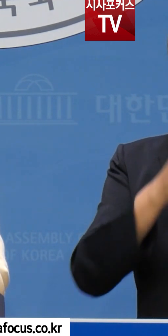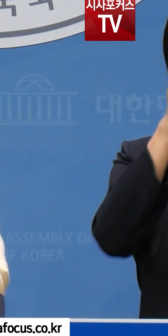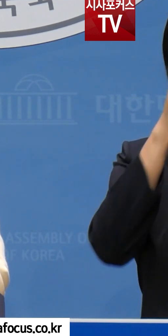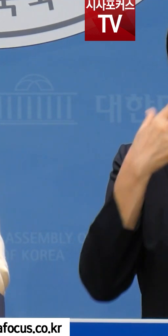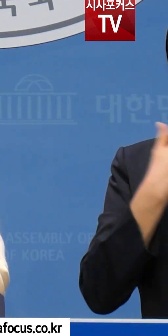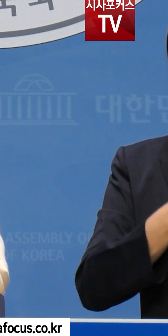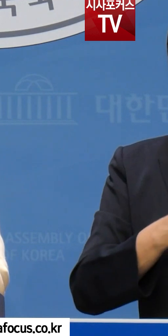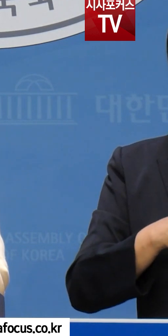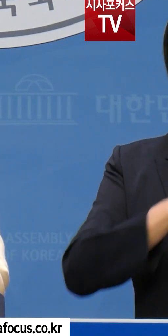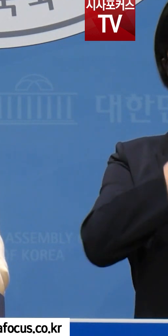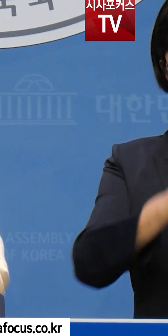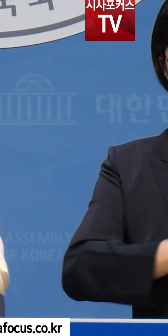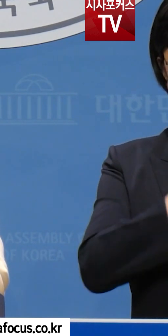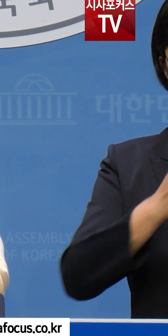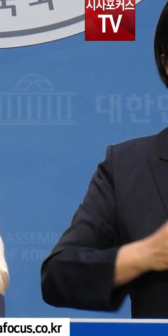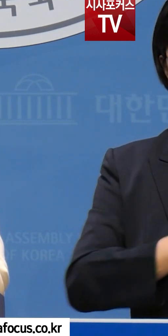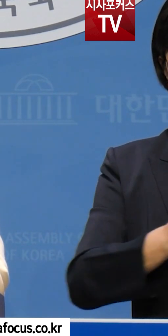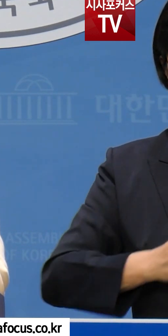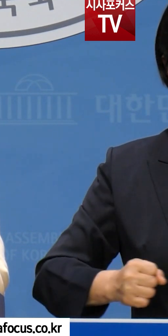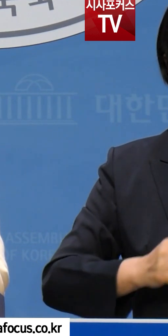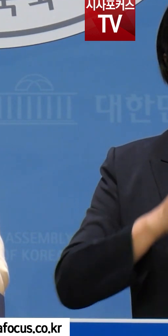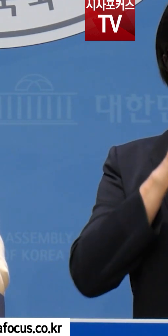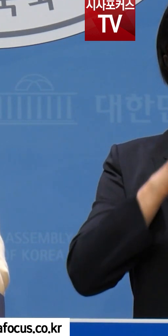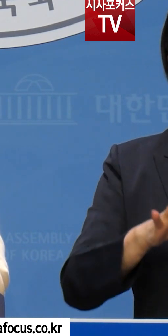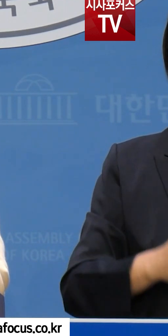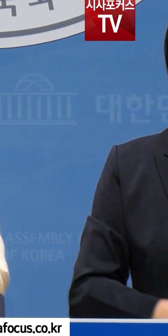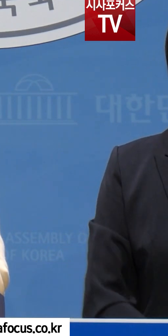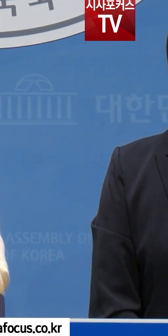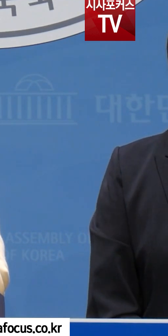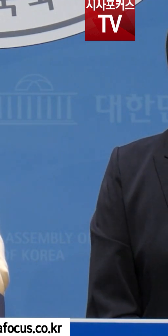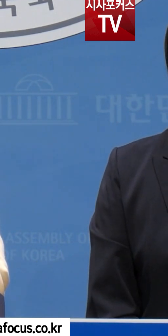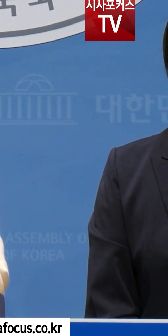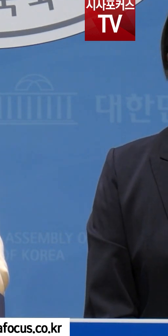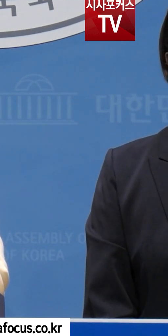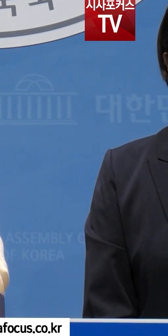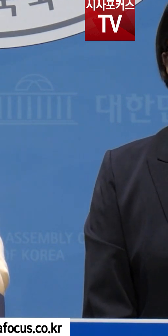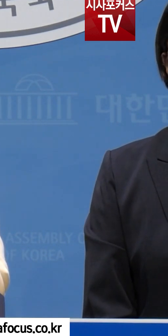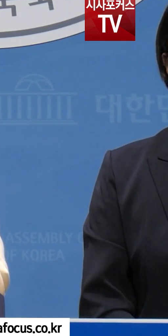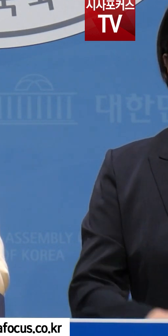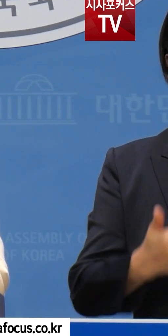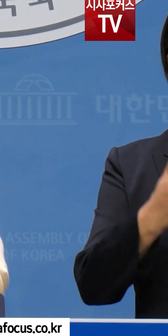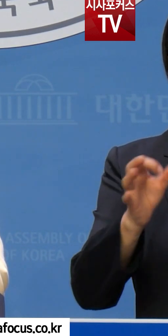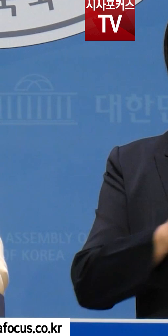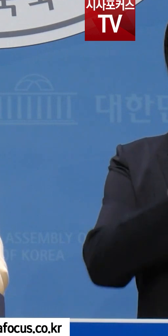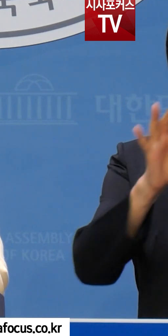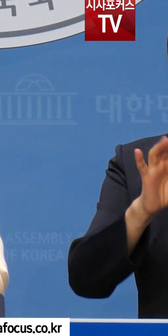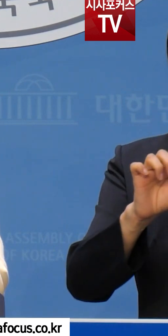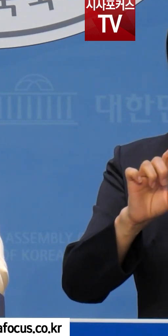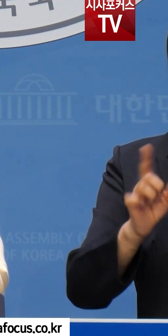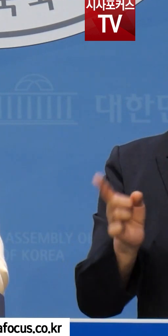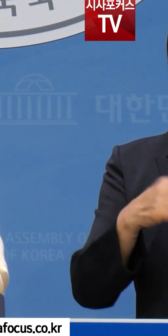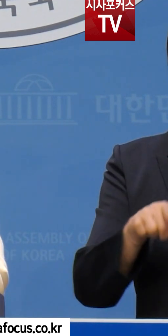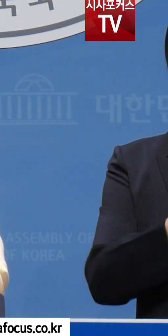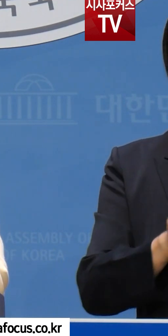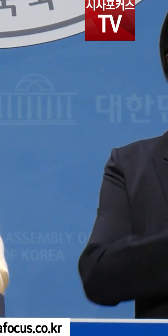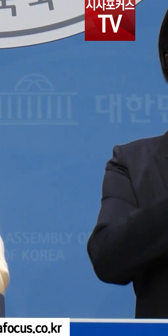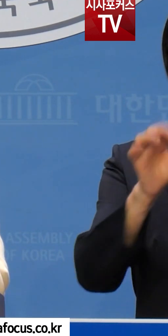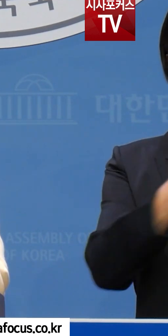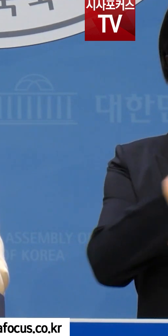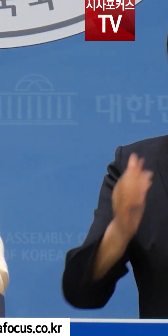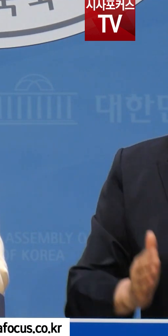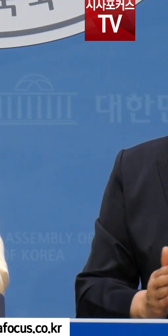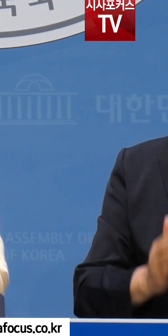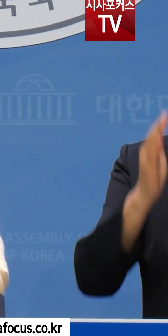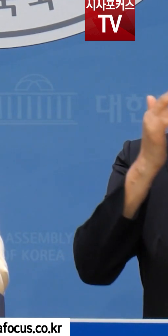정부는 함부로 허리띠를 졸라매서는 안 됩니다. 호황 국면에서 경기가 지나치게